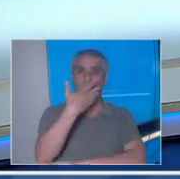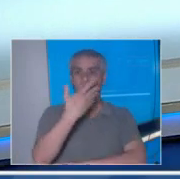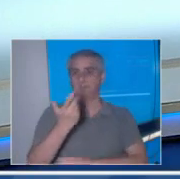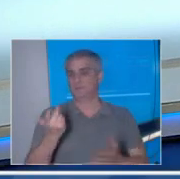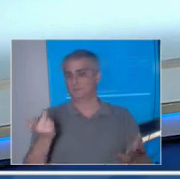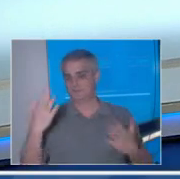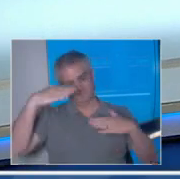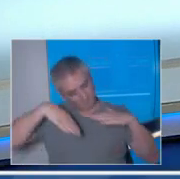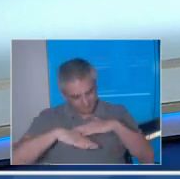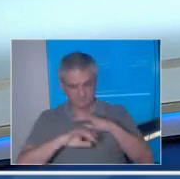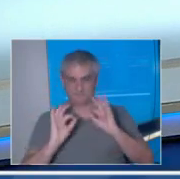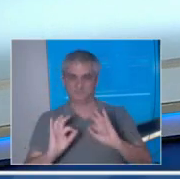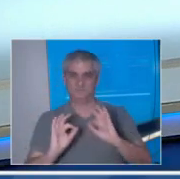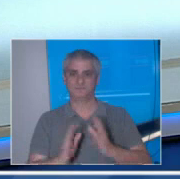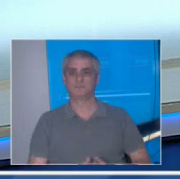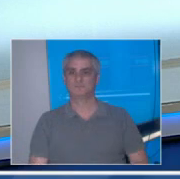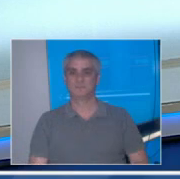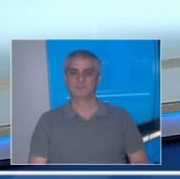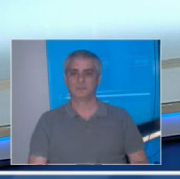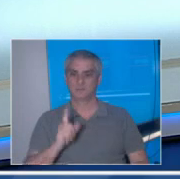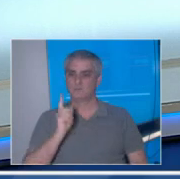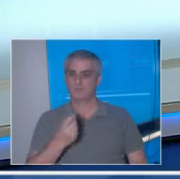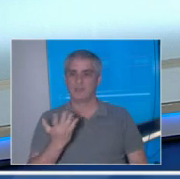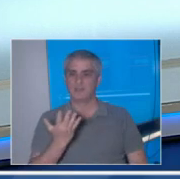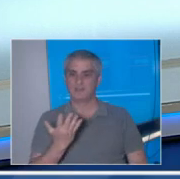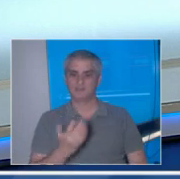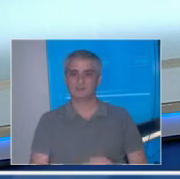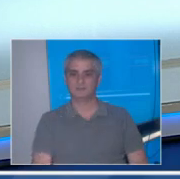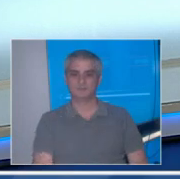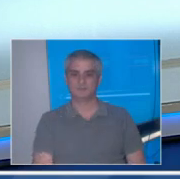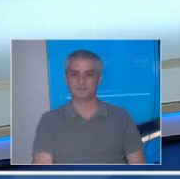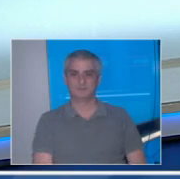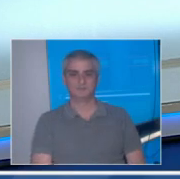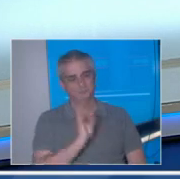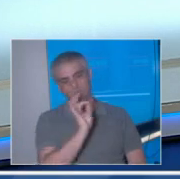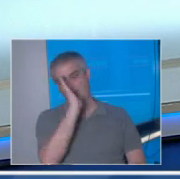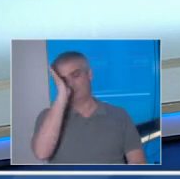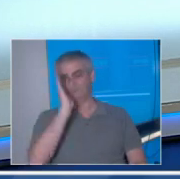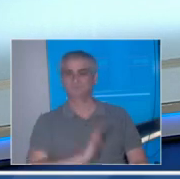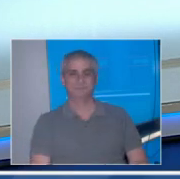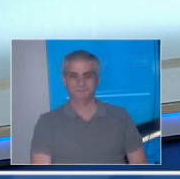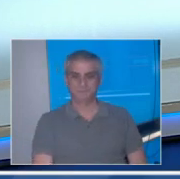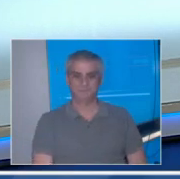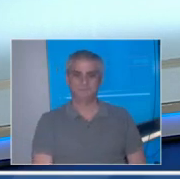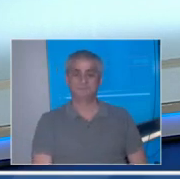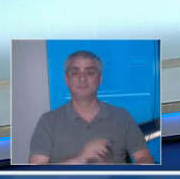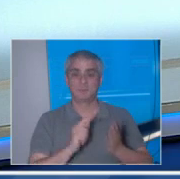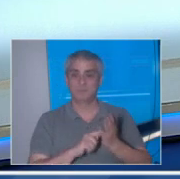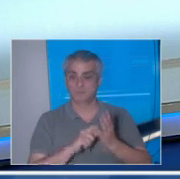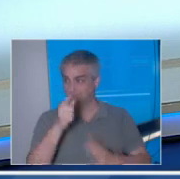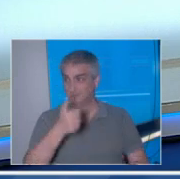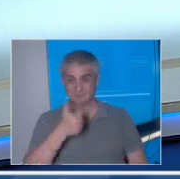גביר, מחפיף לגמרי את המשמר. בהובלת, בפקודת, באיך זה, איך זה... שלא. בגדול. ולכן